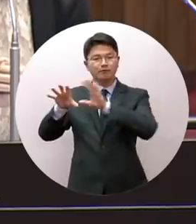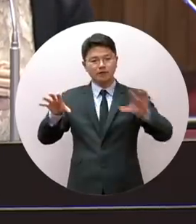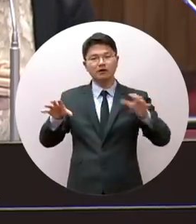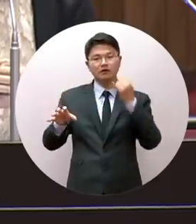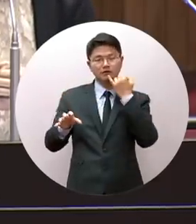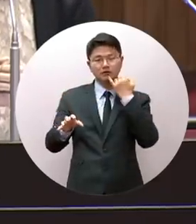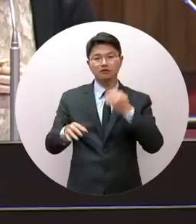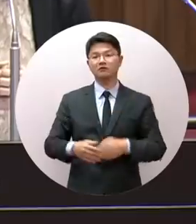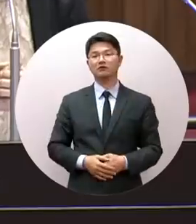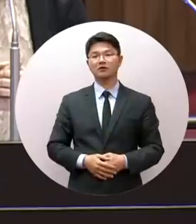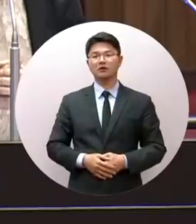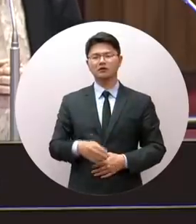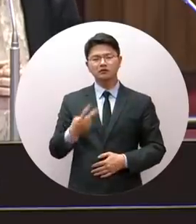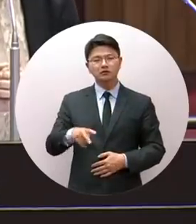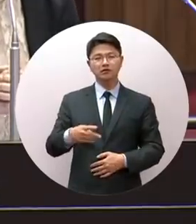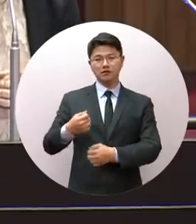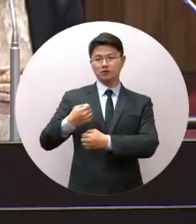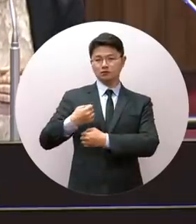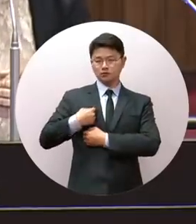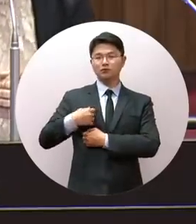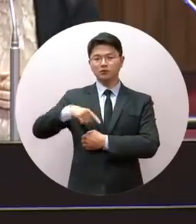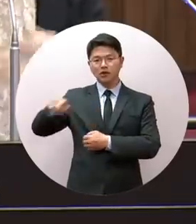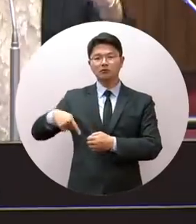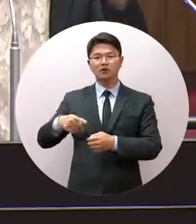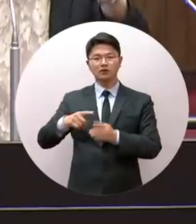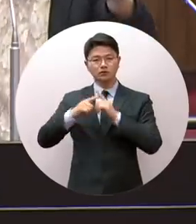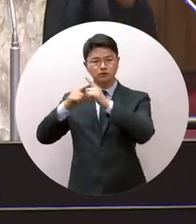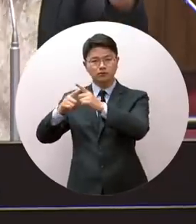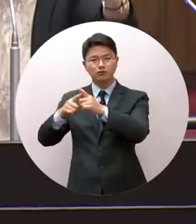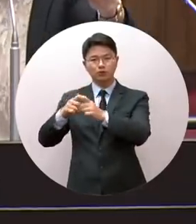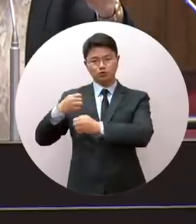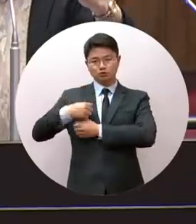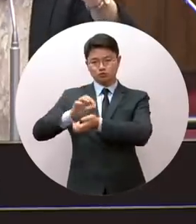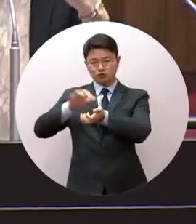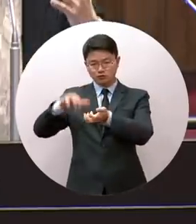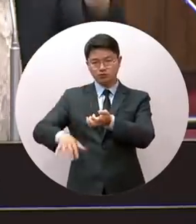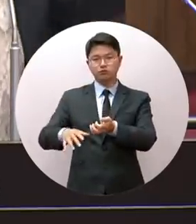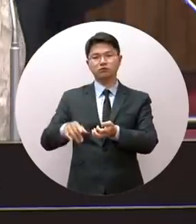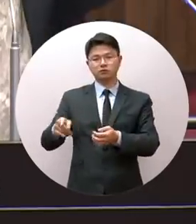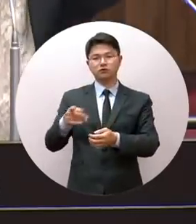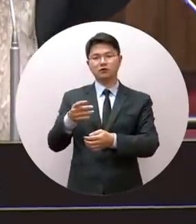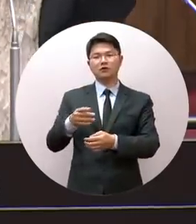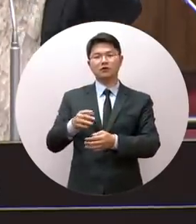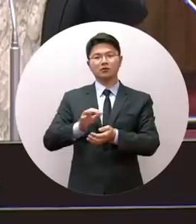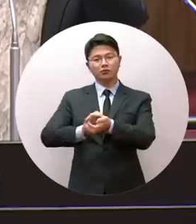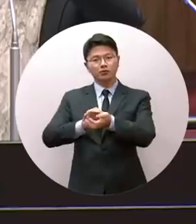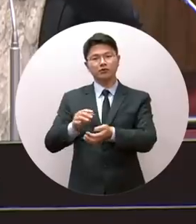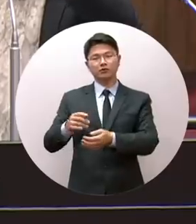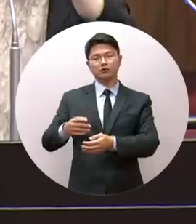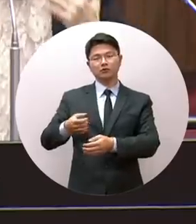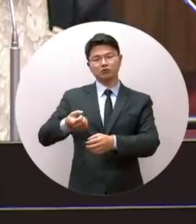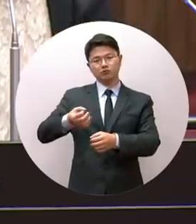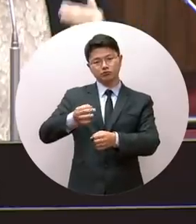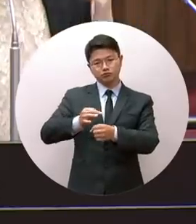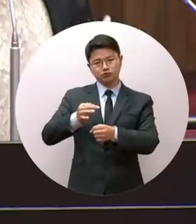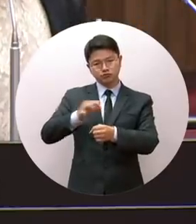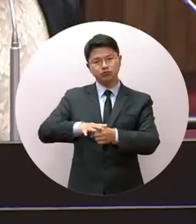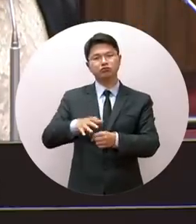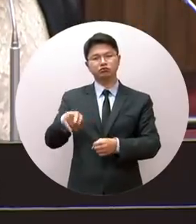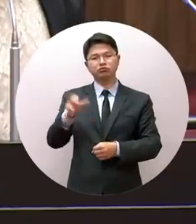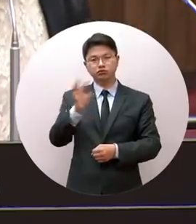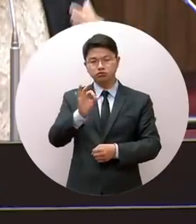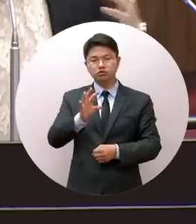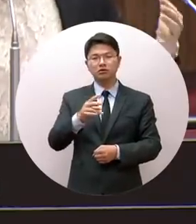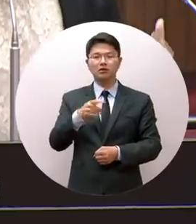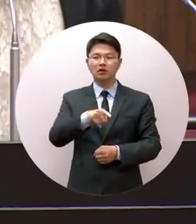上它只有适用部分免负担，只有在军医院的部分。你现在扩大到这个，那是不是也应该把军人拉在同一个线上？我们现